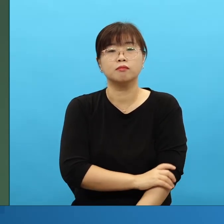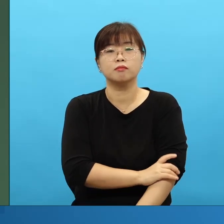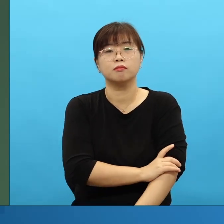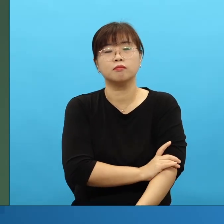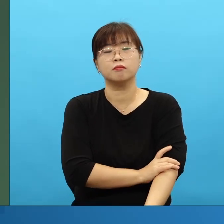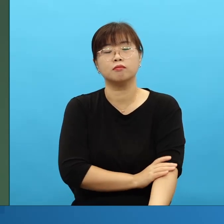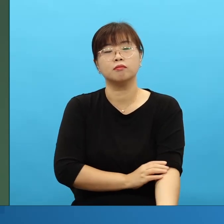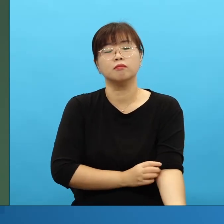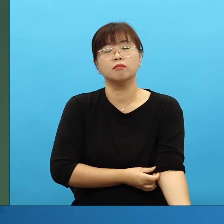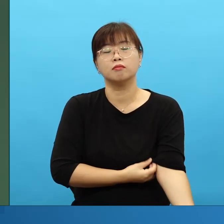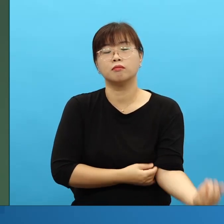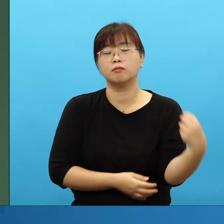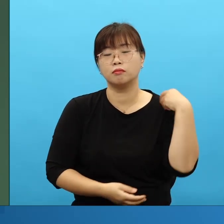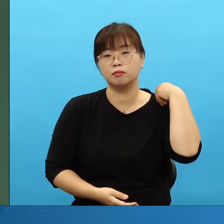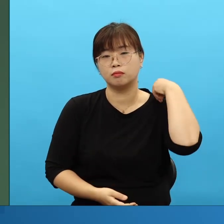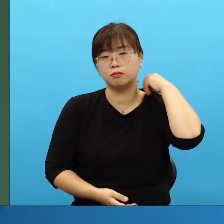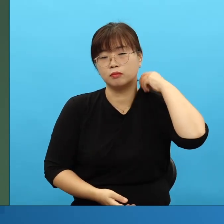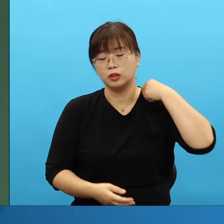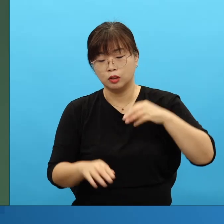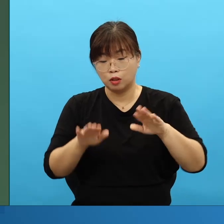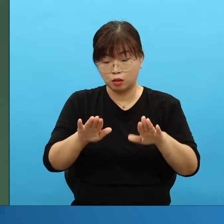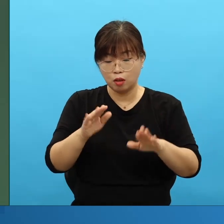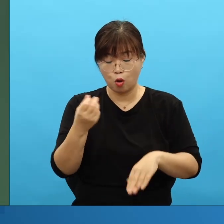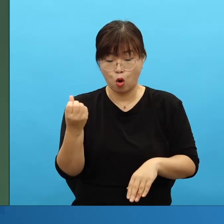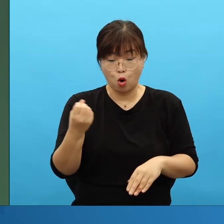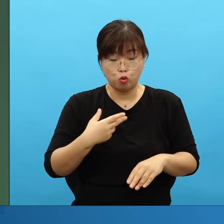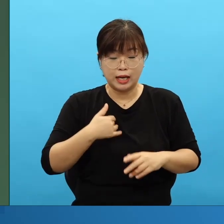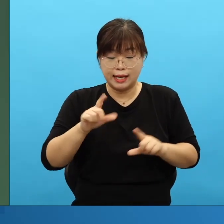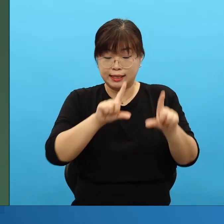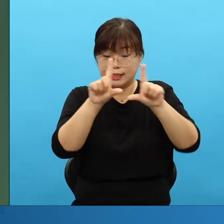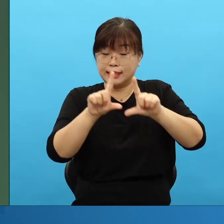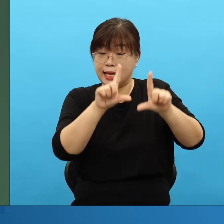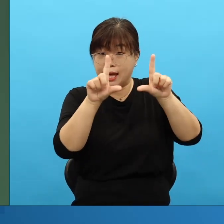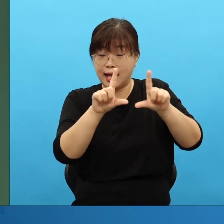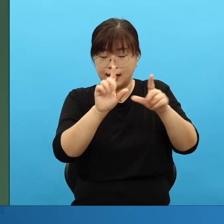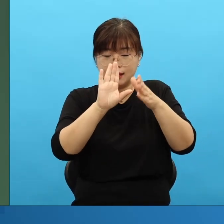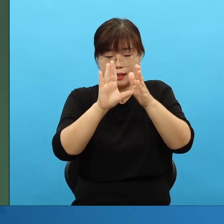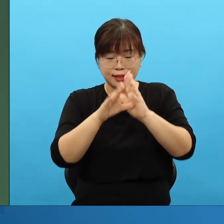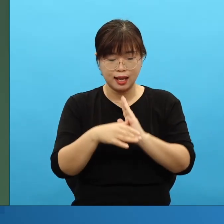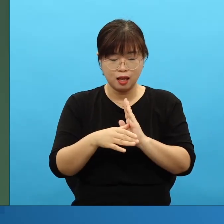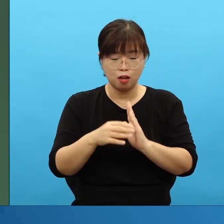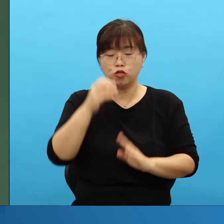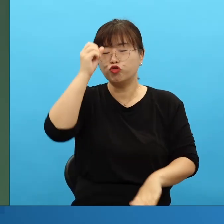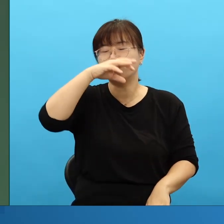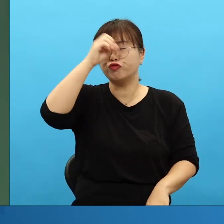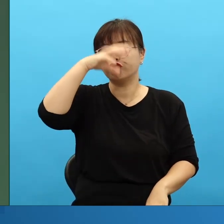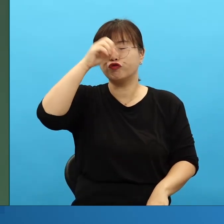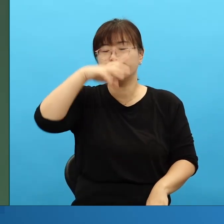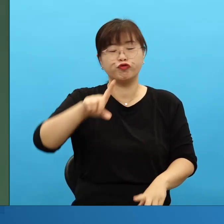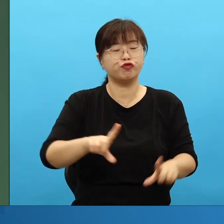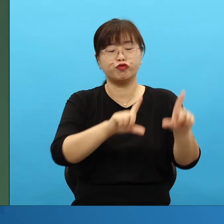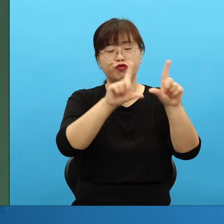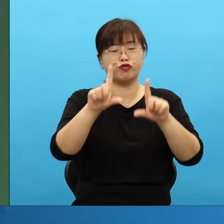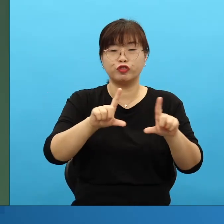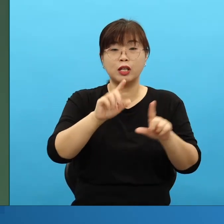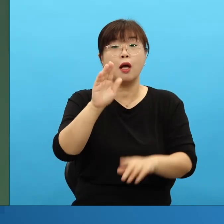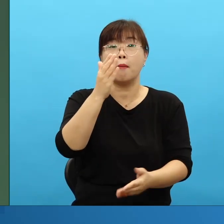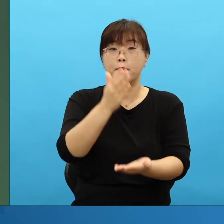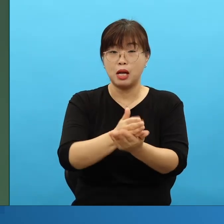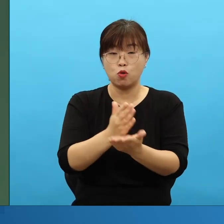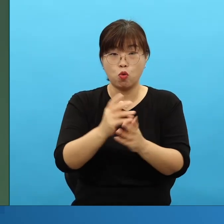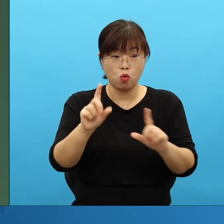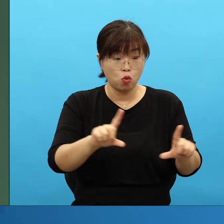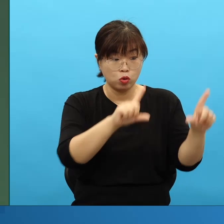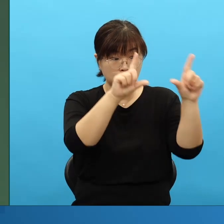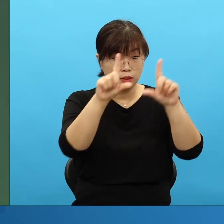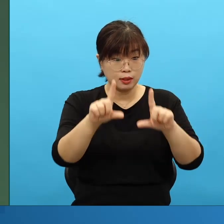캠프가 되도록 해라. Then going into the main message, you must make it so that your entire life becomes a camp. 그럼 우리 가는 길이 전부